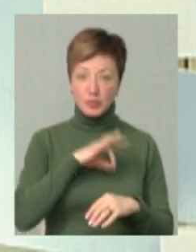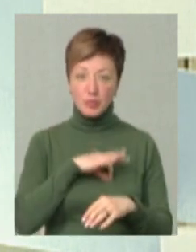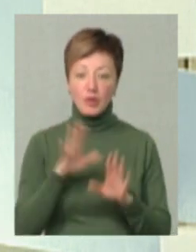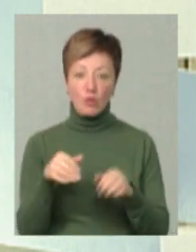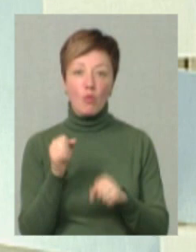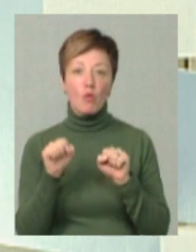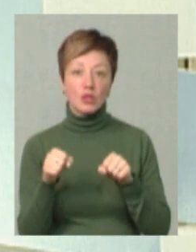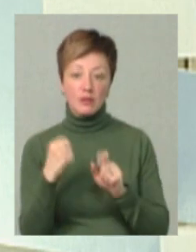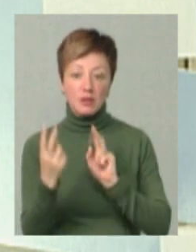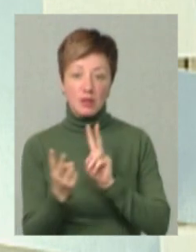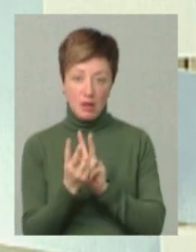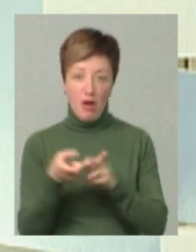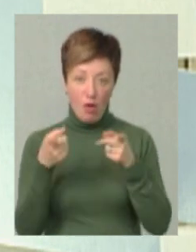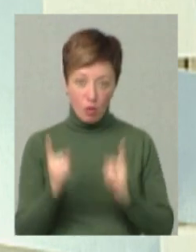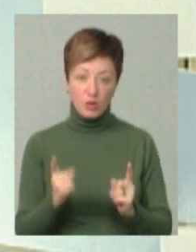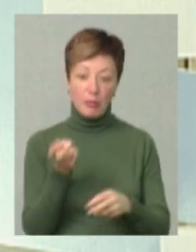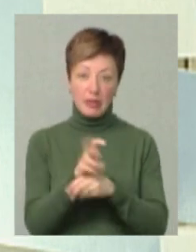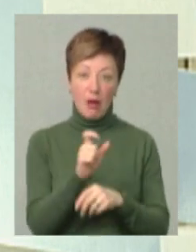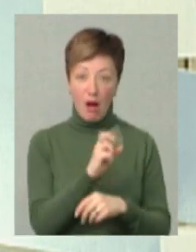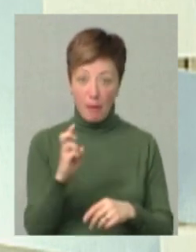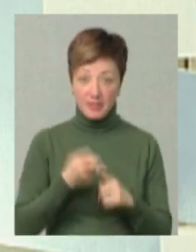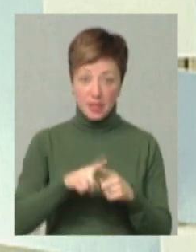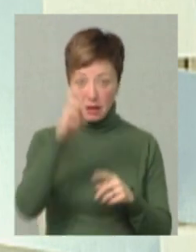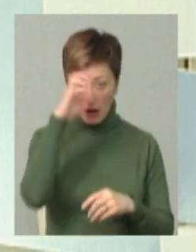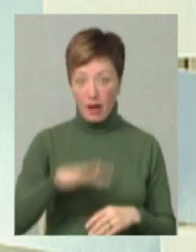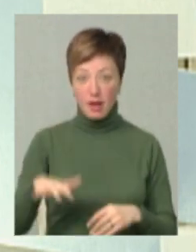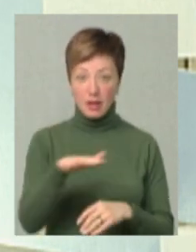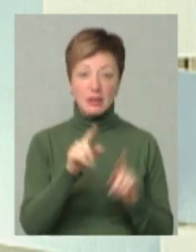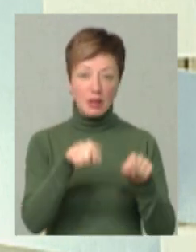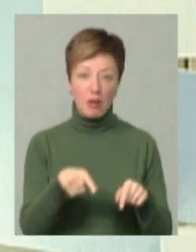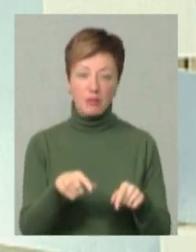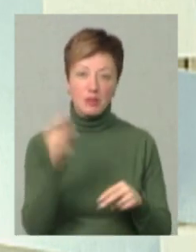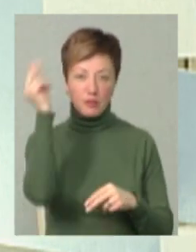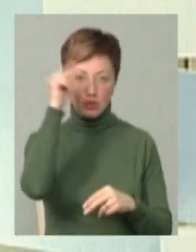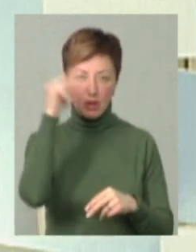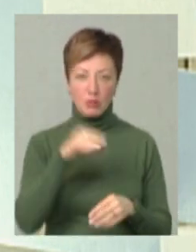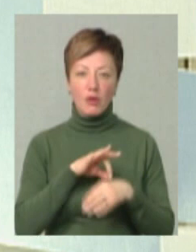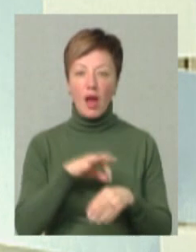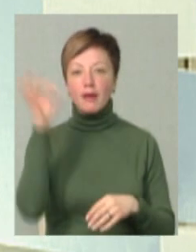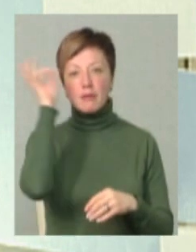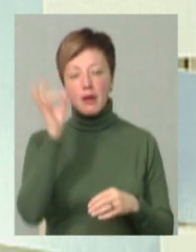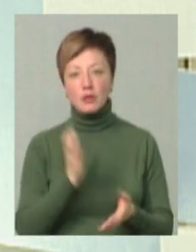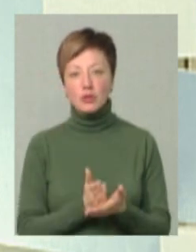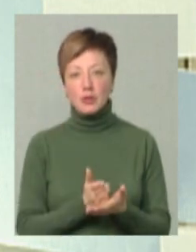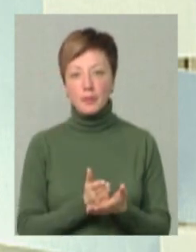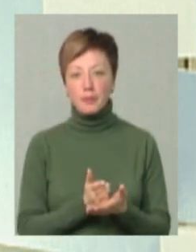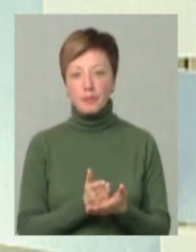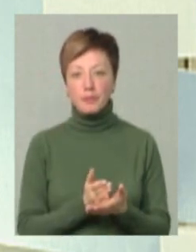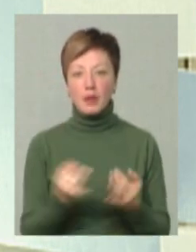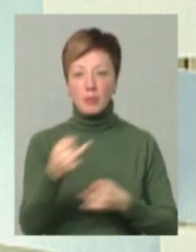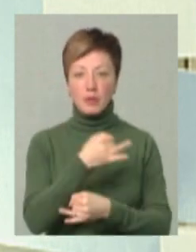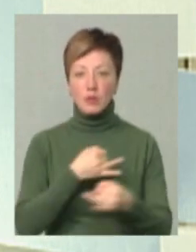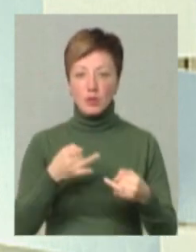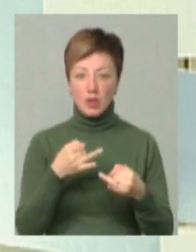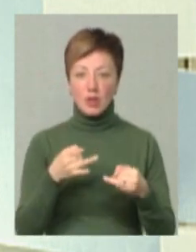буде можливість так само прийти фізично в освітні хаби в цих країнах і там проходити навчання. В Німеччині ми ведемо переговори